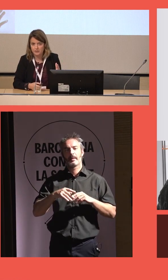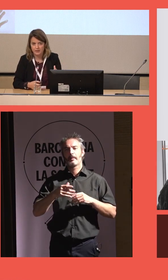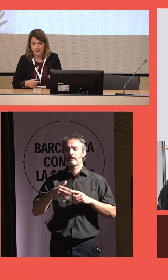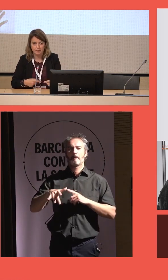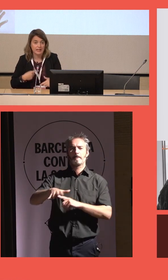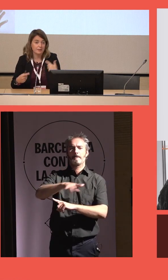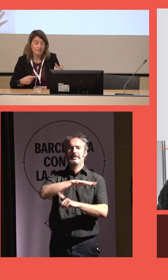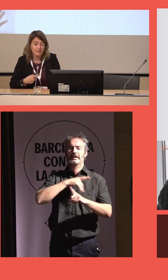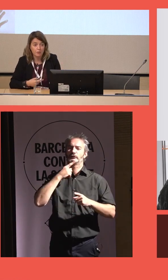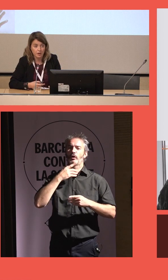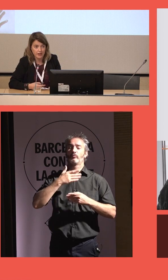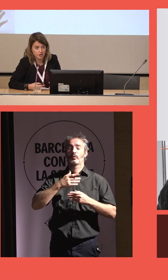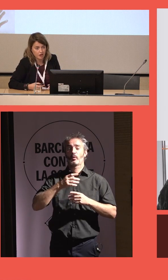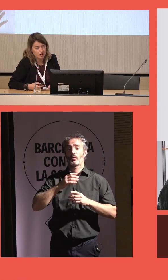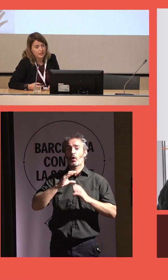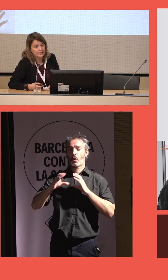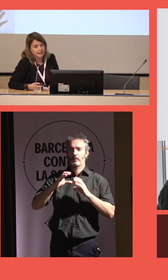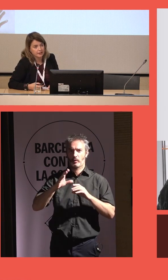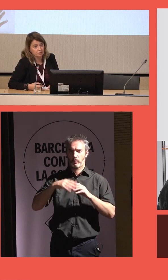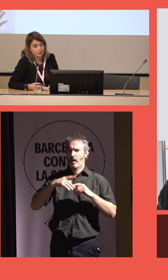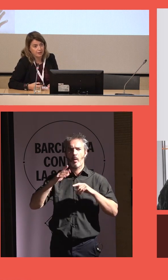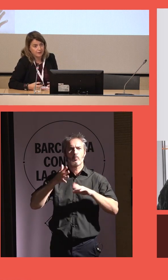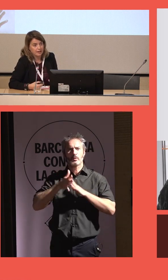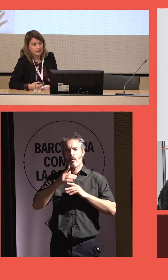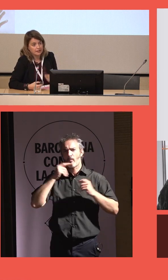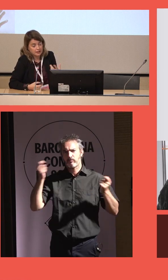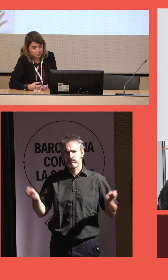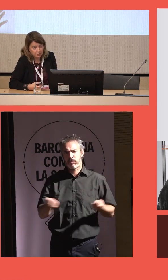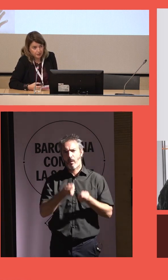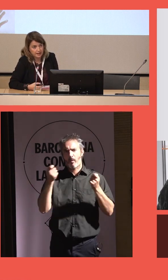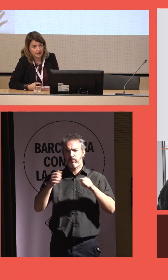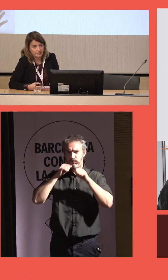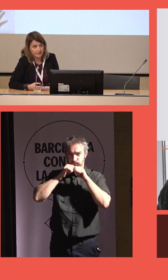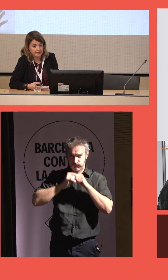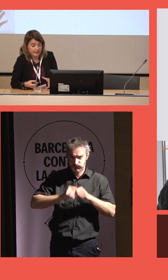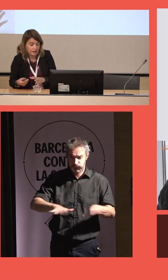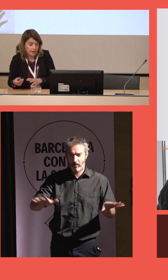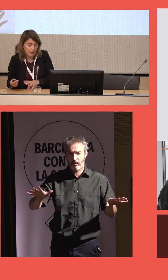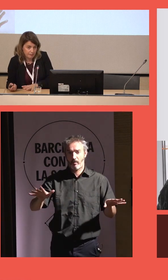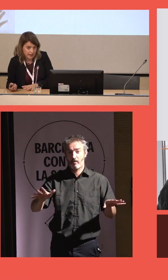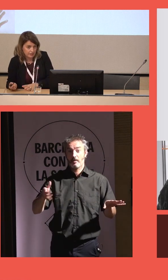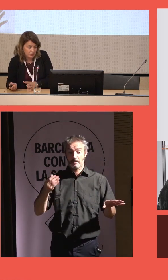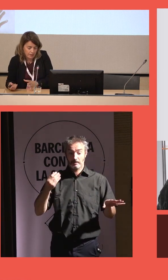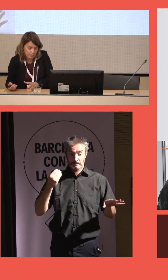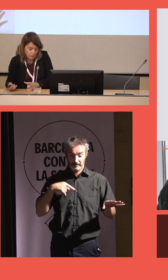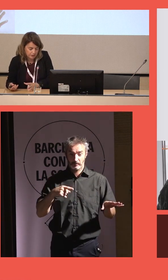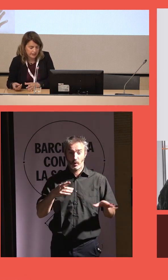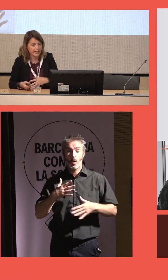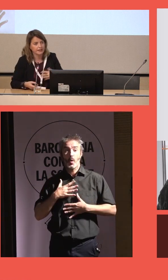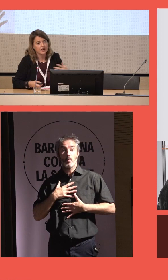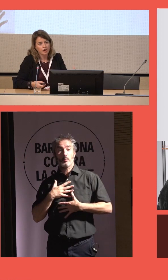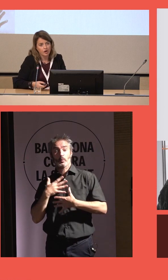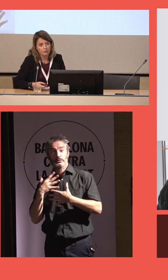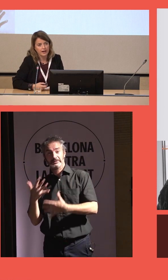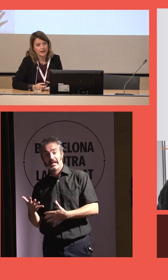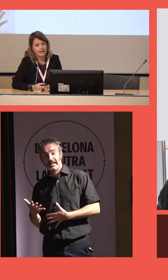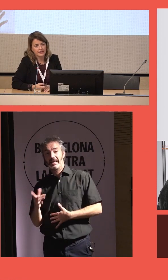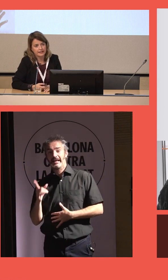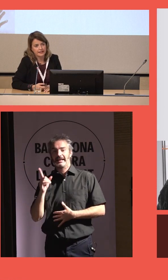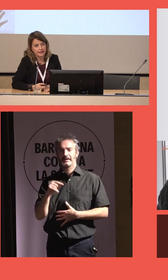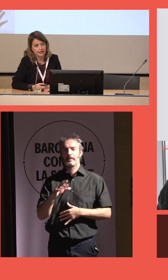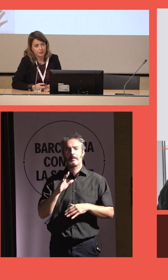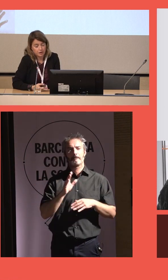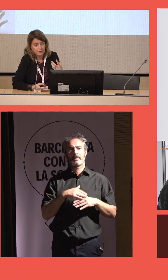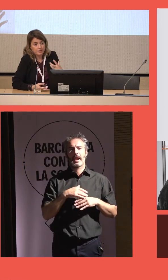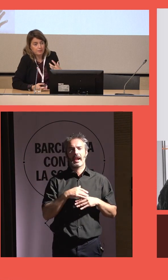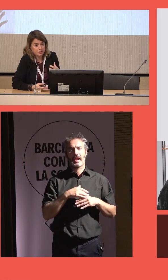comunicació evidentment perquè es van fer molt ressò d'aquest programa que es podia fer tant a part com a voluntariat com a